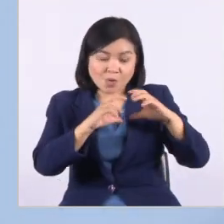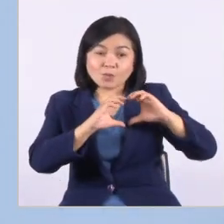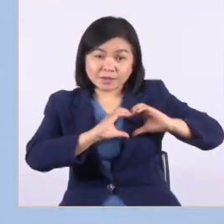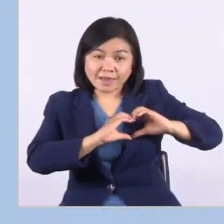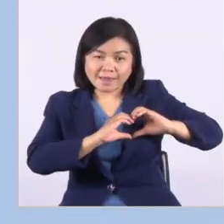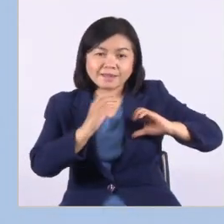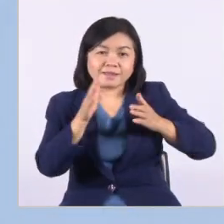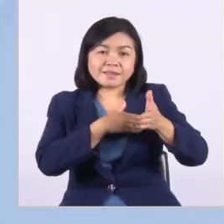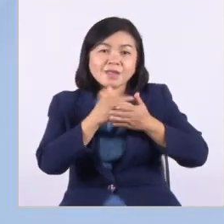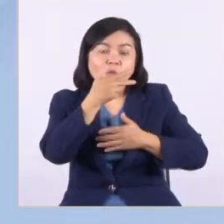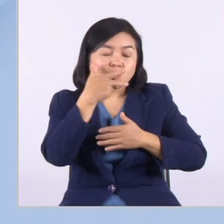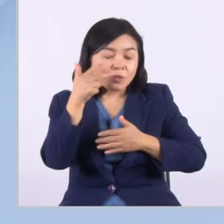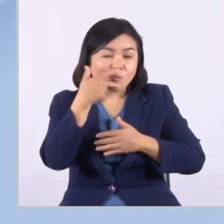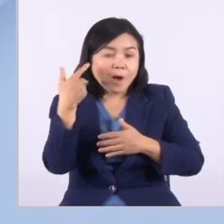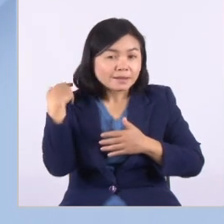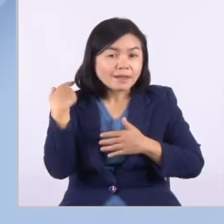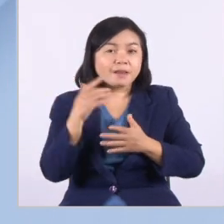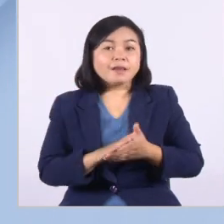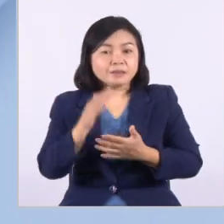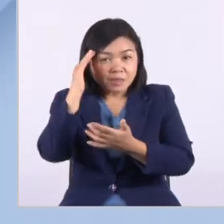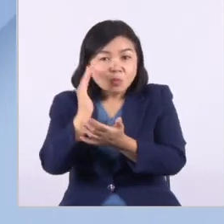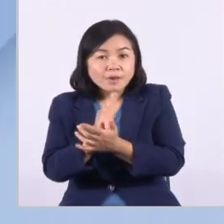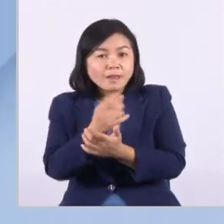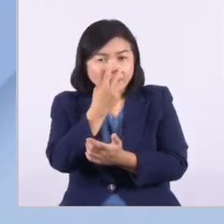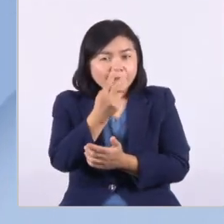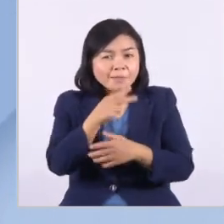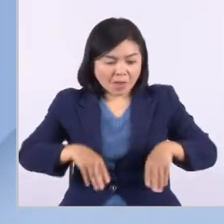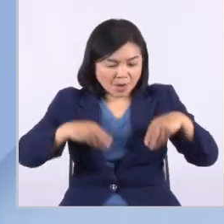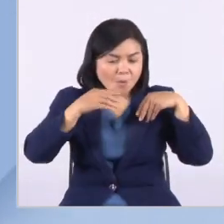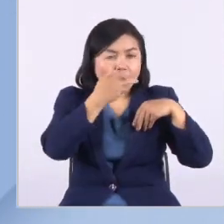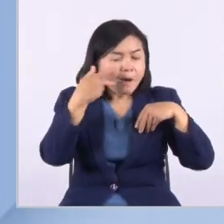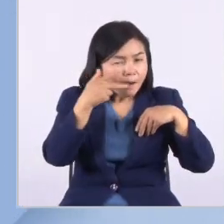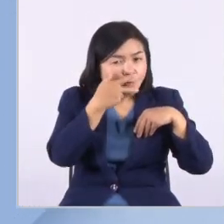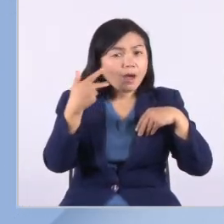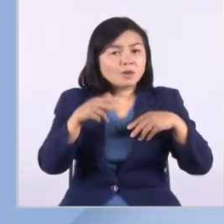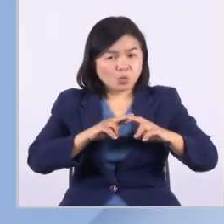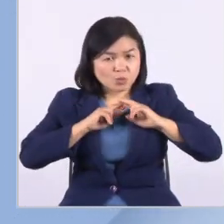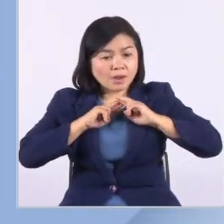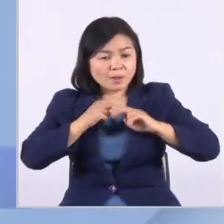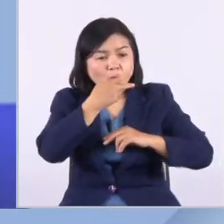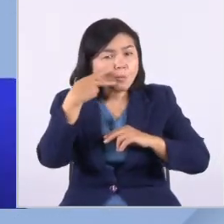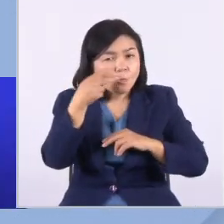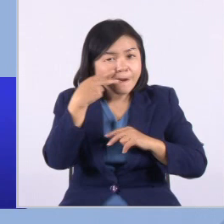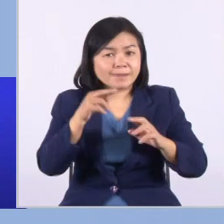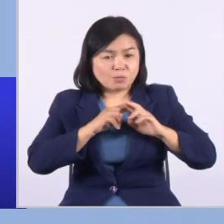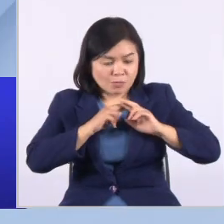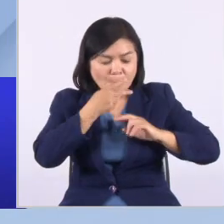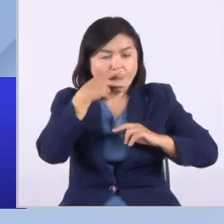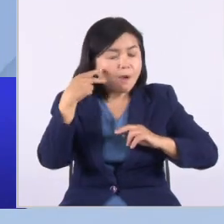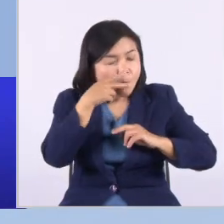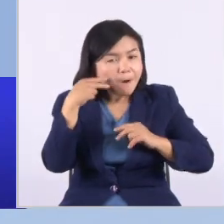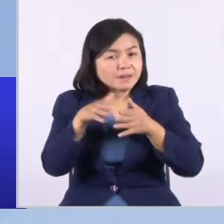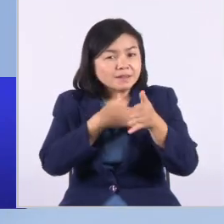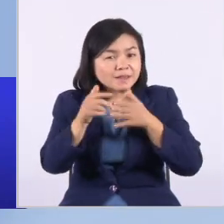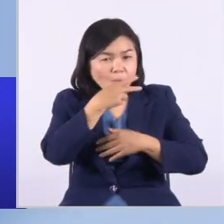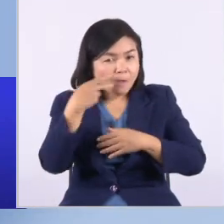สี แม้ว่าจะอยู่หน้าตาหมวดโหดแต่อยู่ในโหมดคิตตี ้สีหวานแหววเป็นของส่วนตัวเลยนะคะ ก็ เลย ผ้